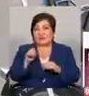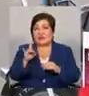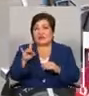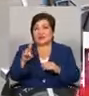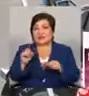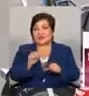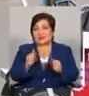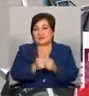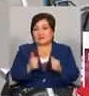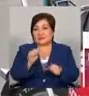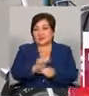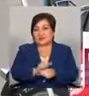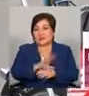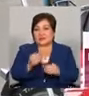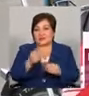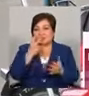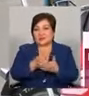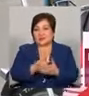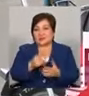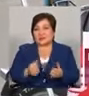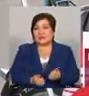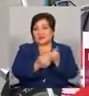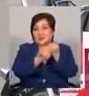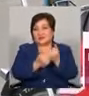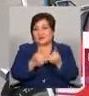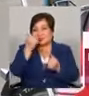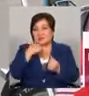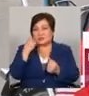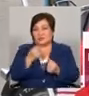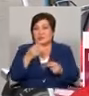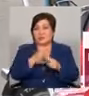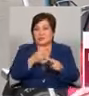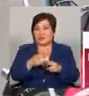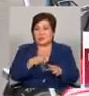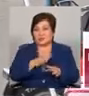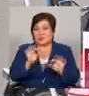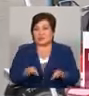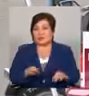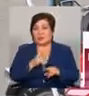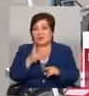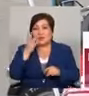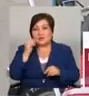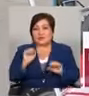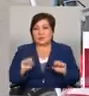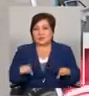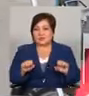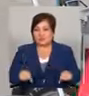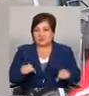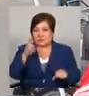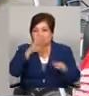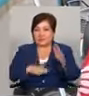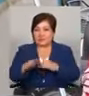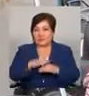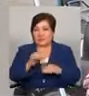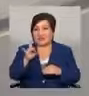жүргендерге, қолдау білдіргендерге алғыс айтамын. Әрине, кептелістер болды, бірақ айтарлықтай емес. Алматылық мотоцикл жүргізушілері мемлекеттік рәміздерді